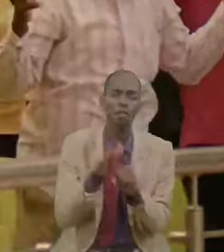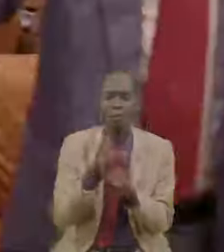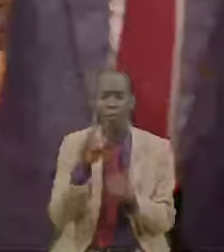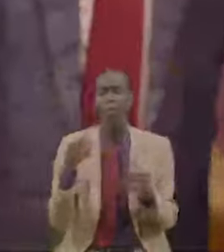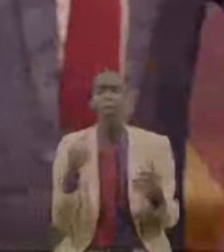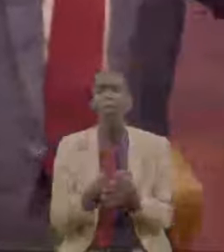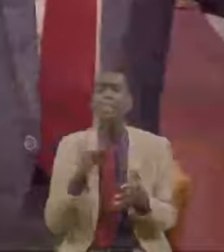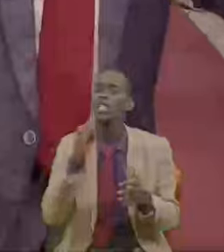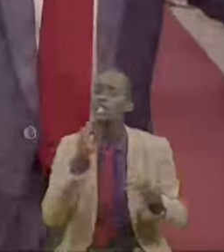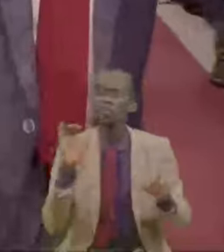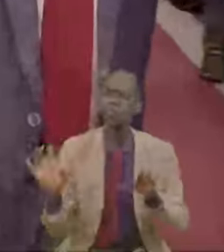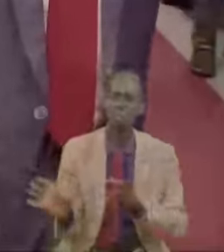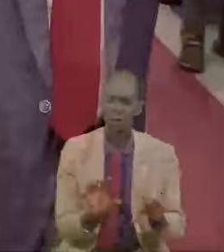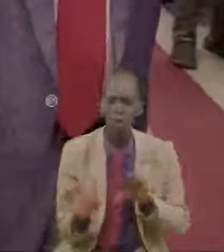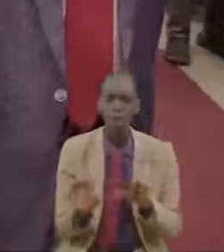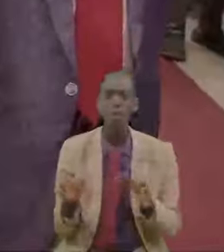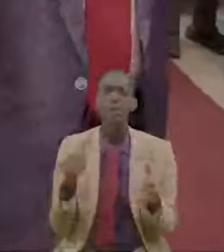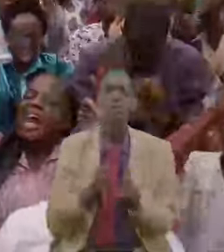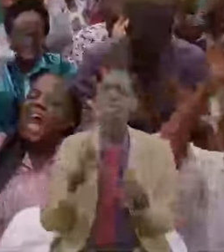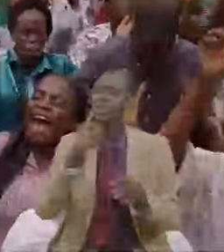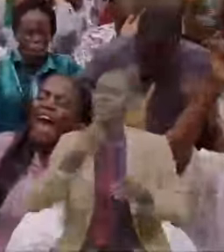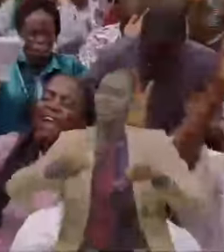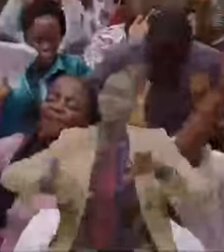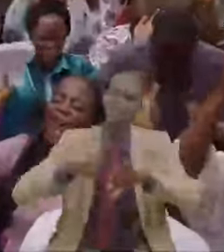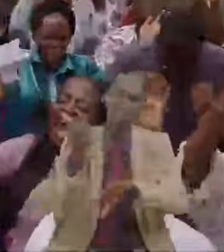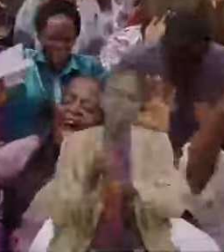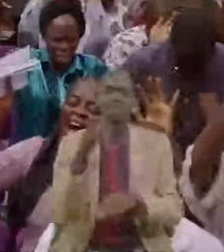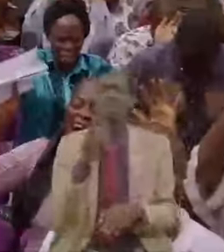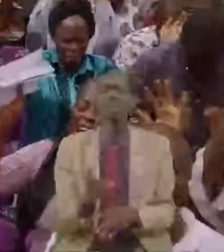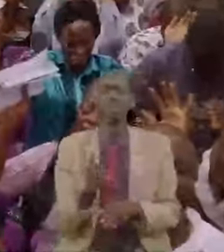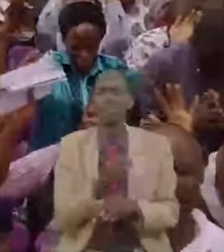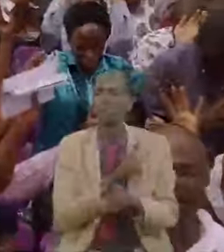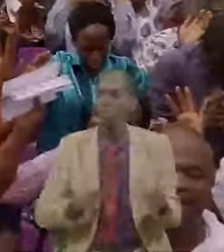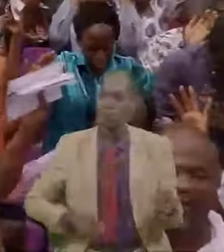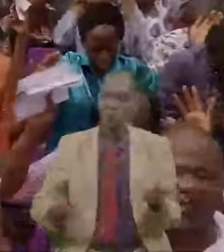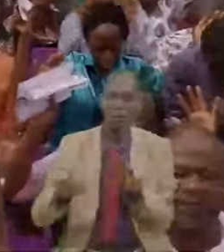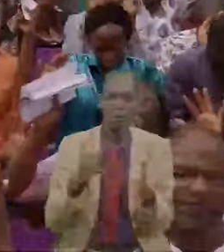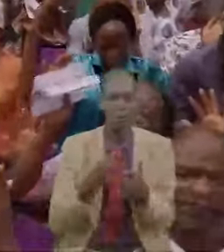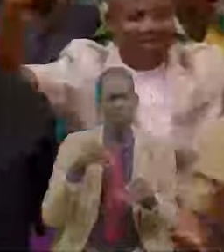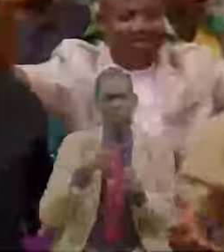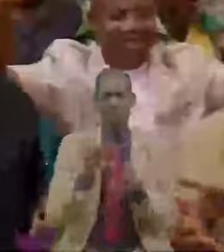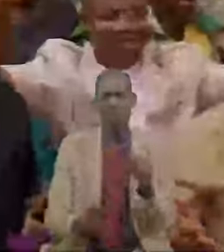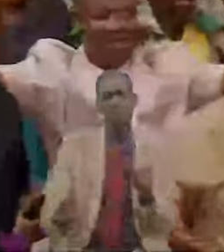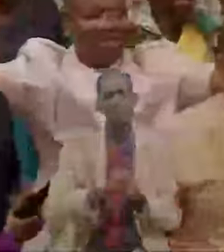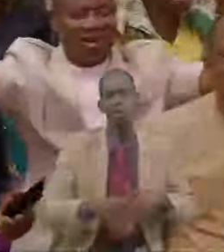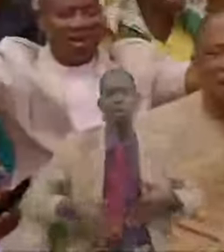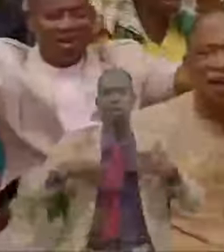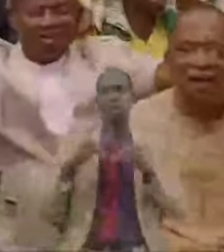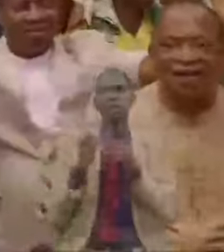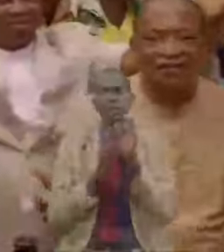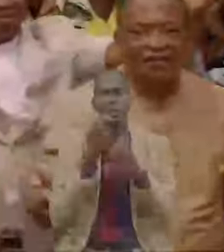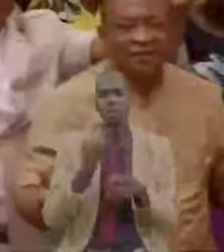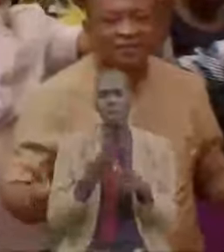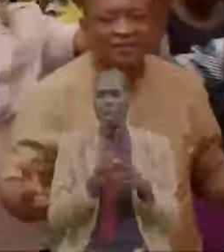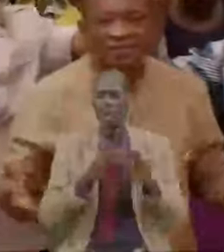C'est fait. C'est confirmé. Confirme-le dans chaque vie, Seigneur, au nom de Jésus-Christ.